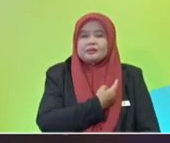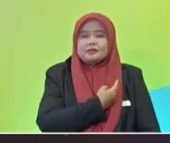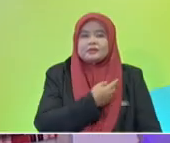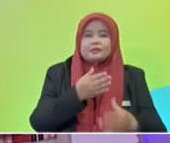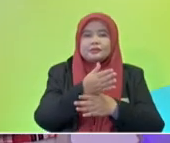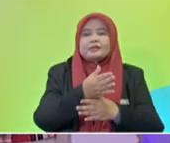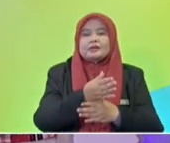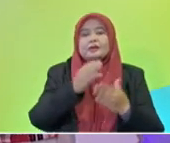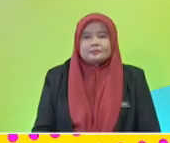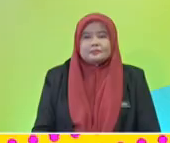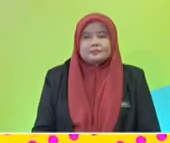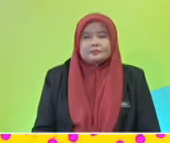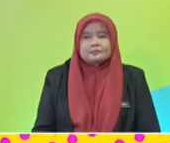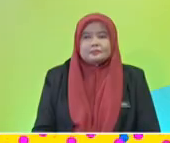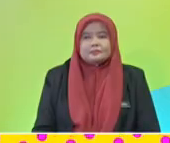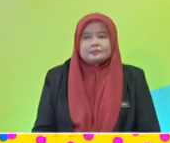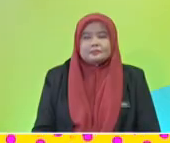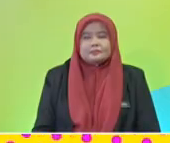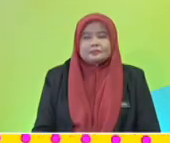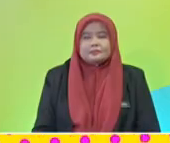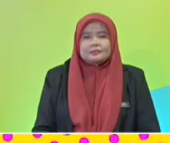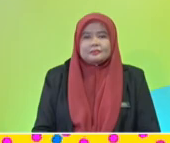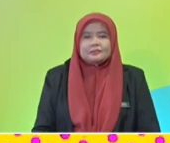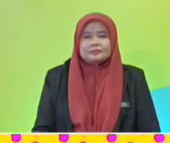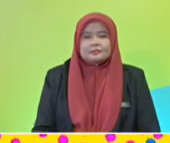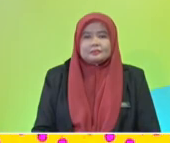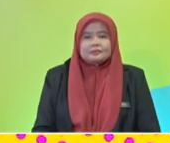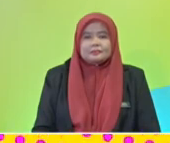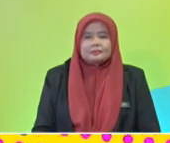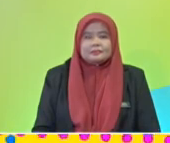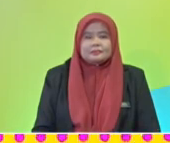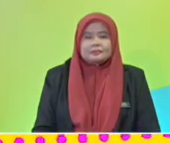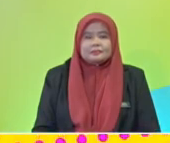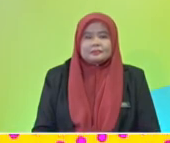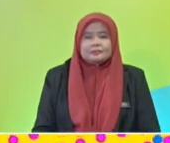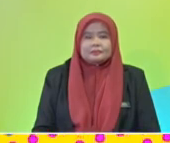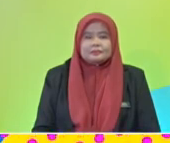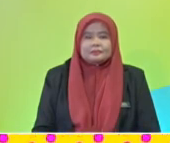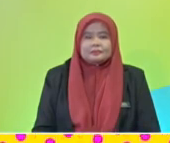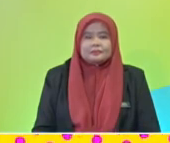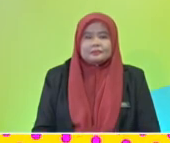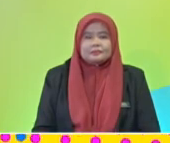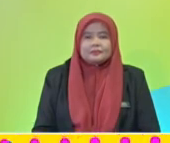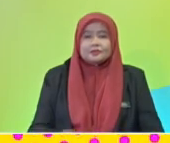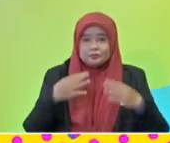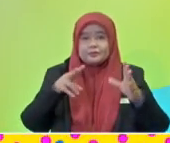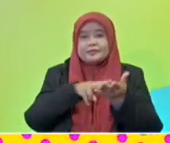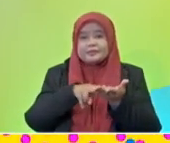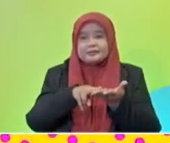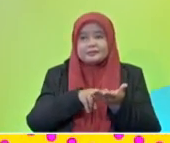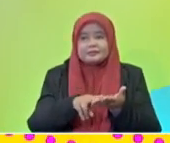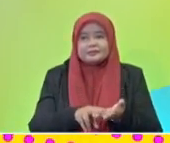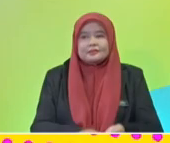perengan yang ketiga silakan dano Silakan baca